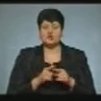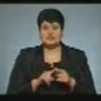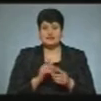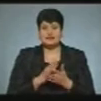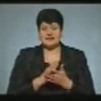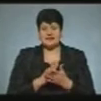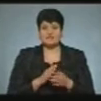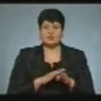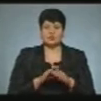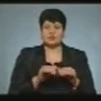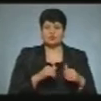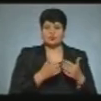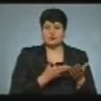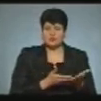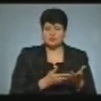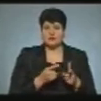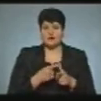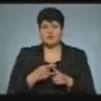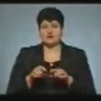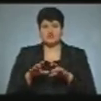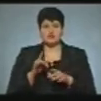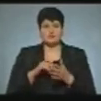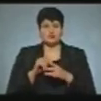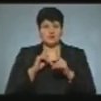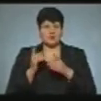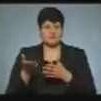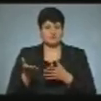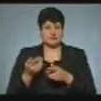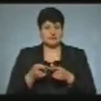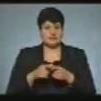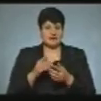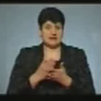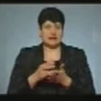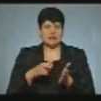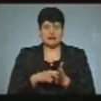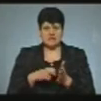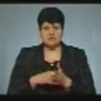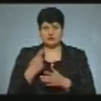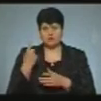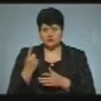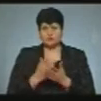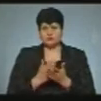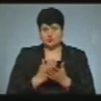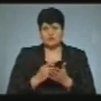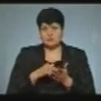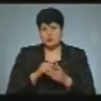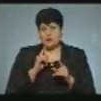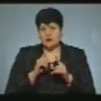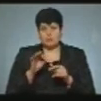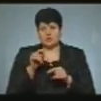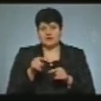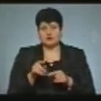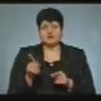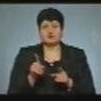рішення чи виконкому, чи рішення міської ради. Тобто це є лист одного з чиновників міської ради про те, що